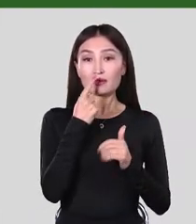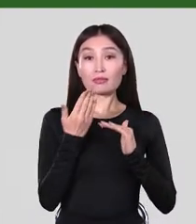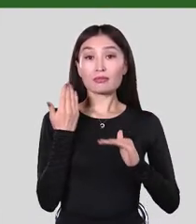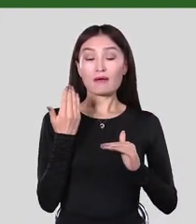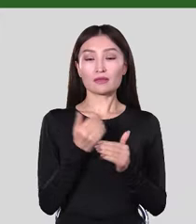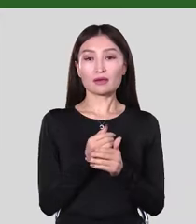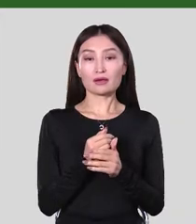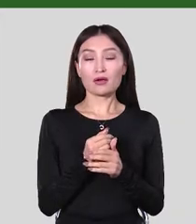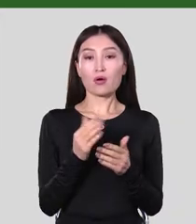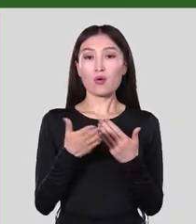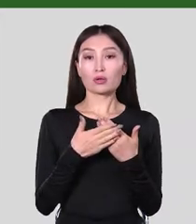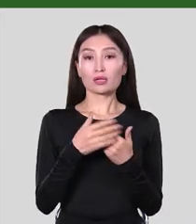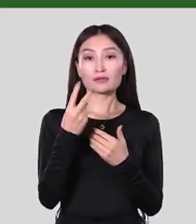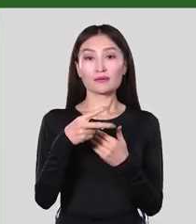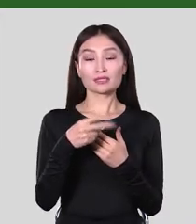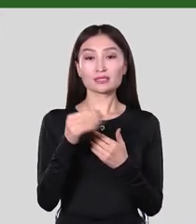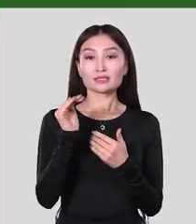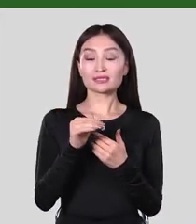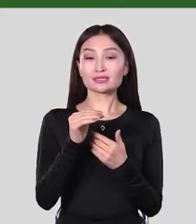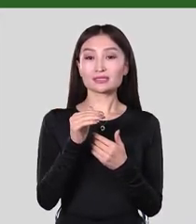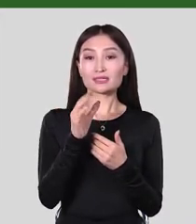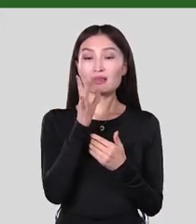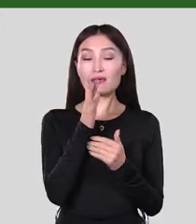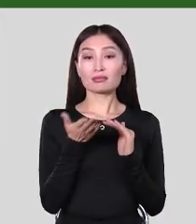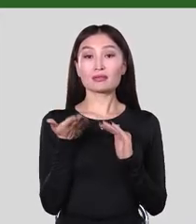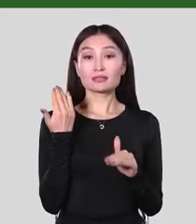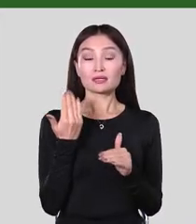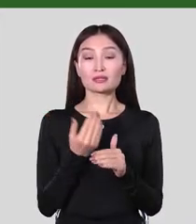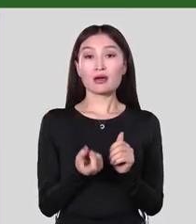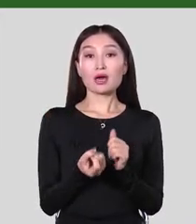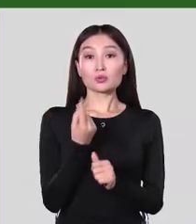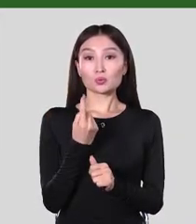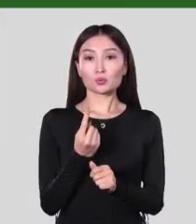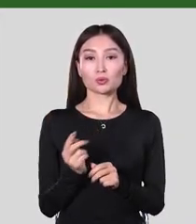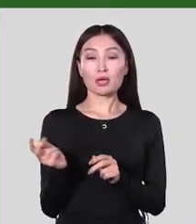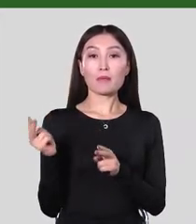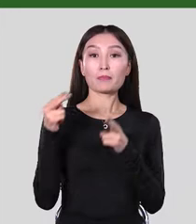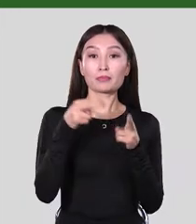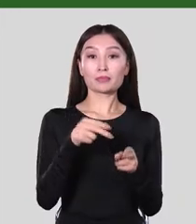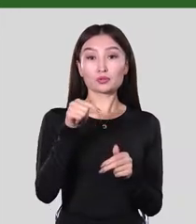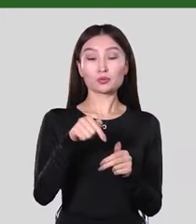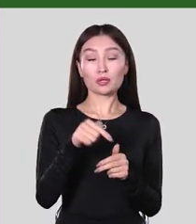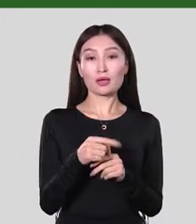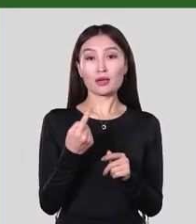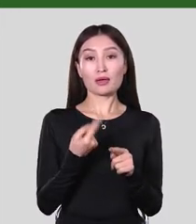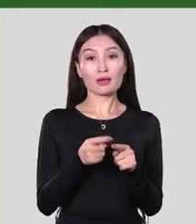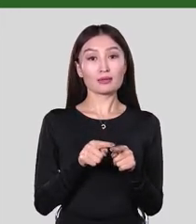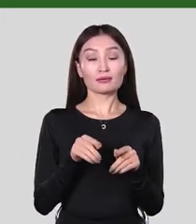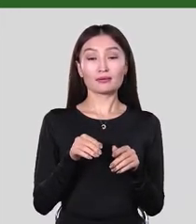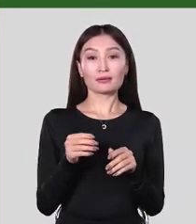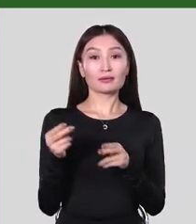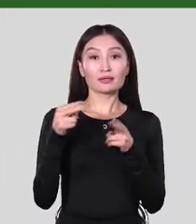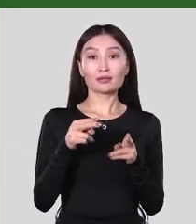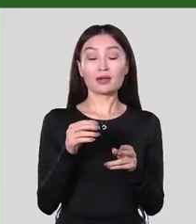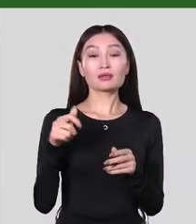недавно, всего около 20 тысяч лет назад. Откуда они приплыли сюда? Они не приплыли,